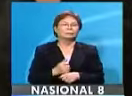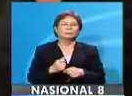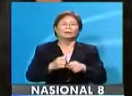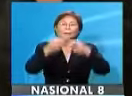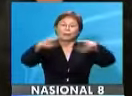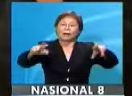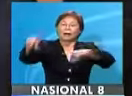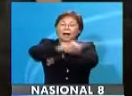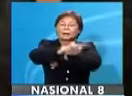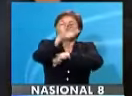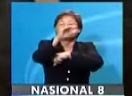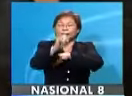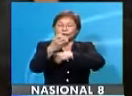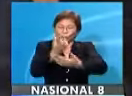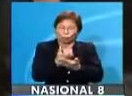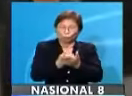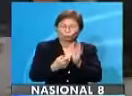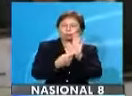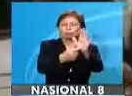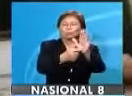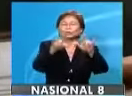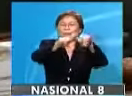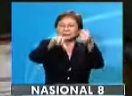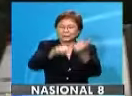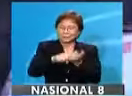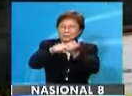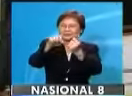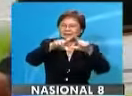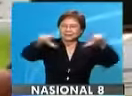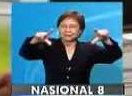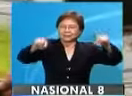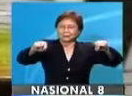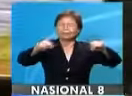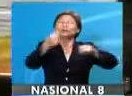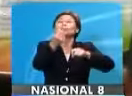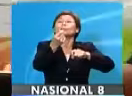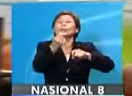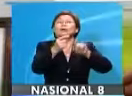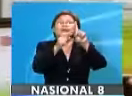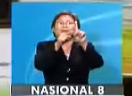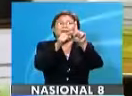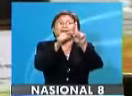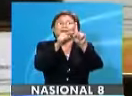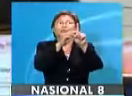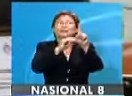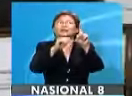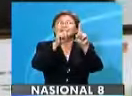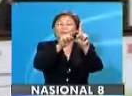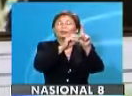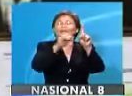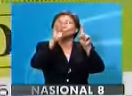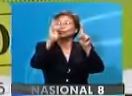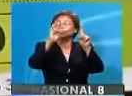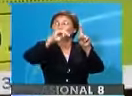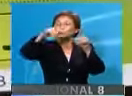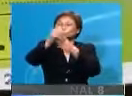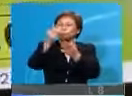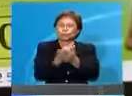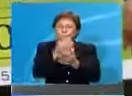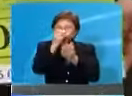bioekonomi juga menyaksikan persembahan sijil dan cek berjumlah antara sat dan RM juta kepada pemilik projek